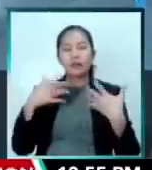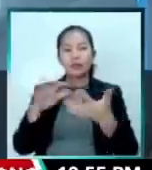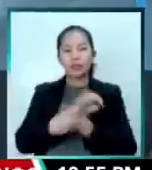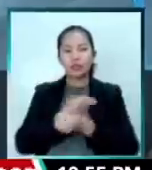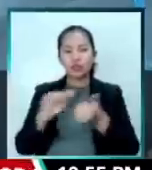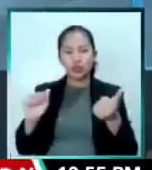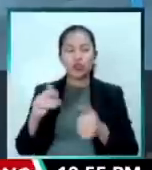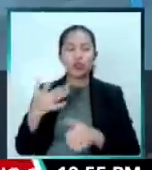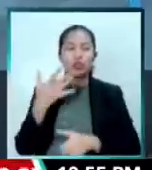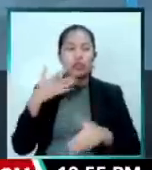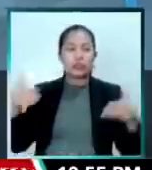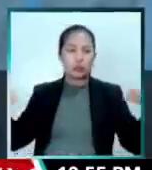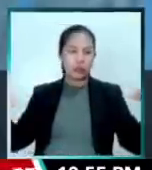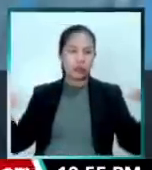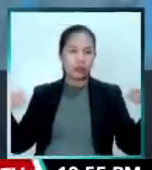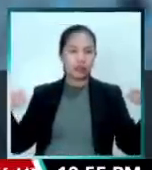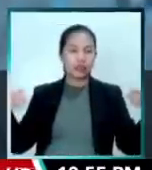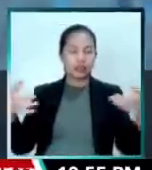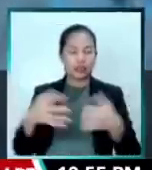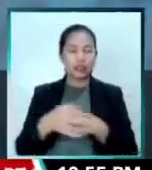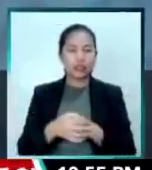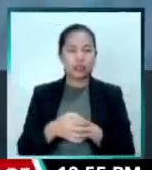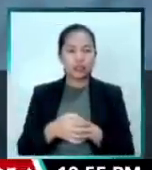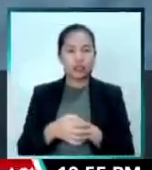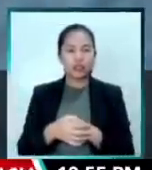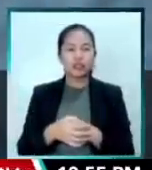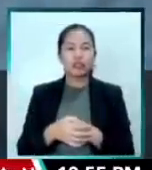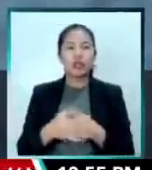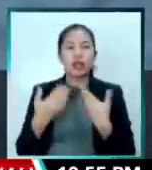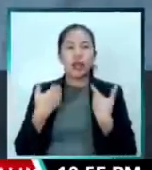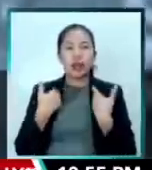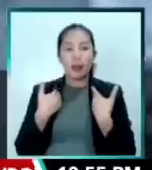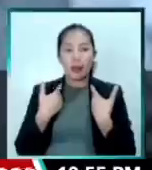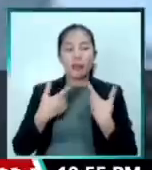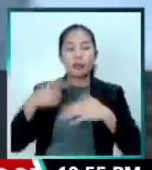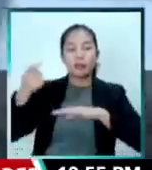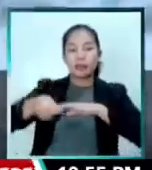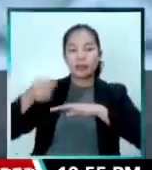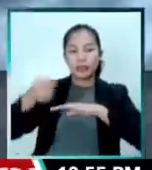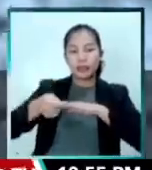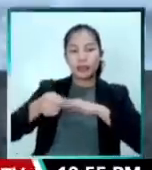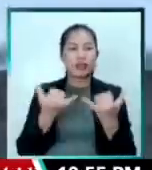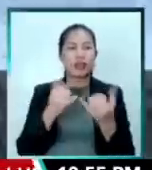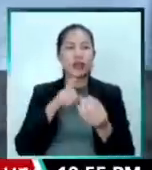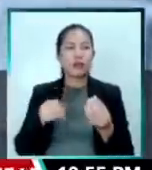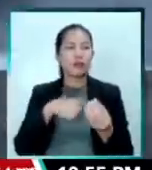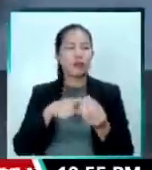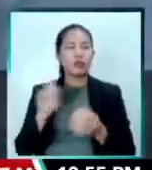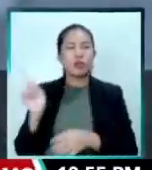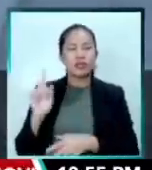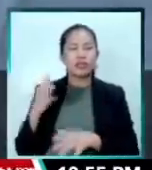Sa susunod na linggo, sisimulan ang hearing sa barangay para sa reklamong malicious mischief laban